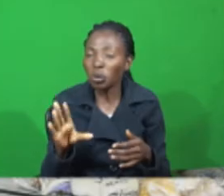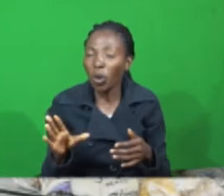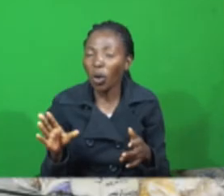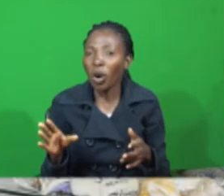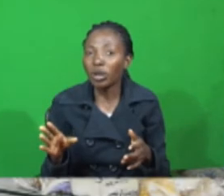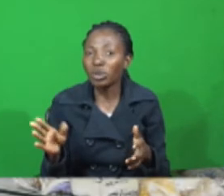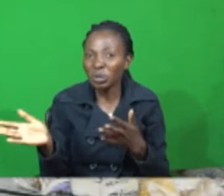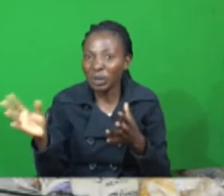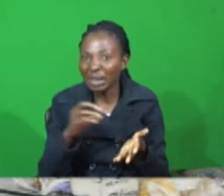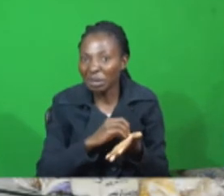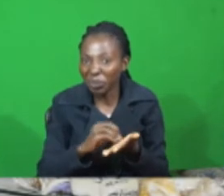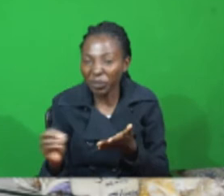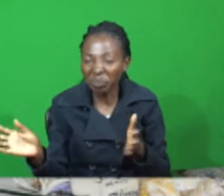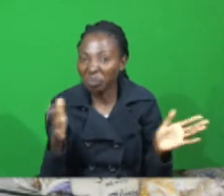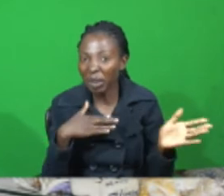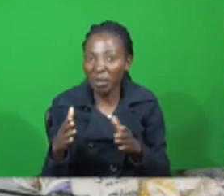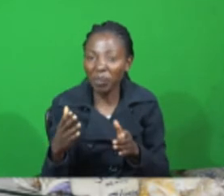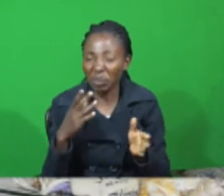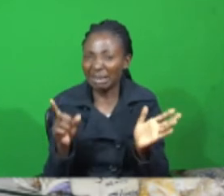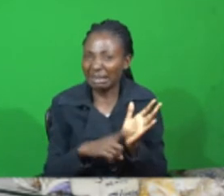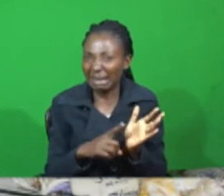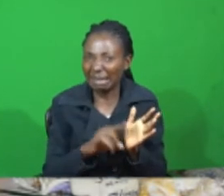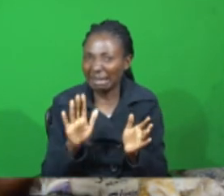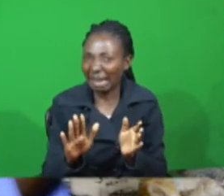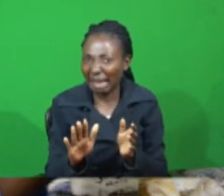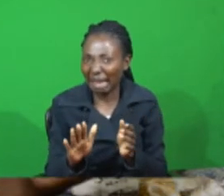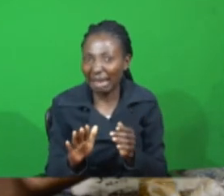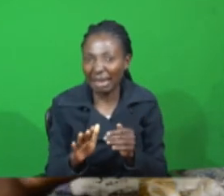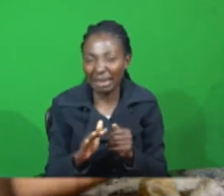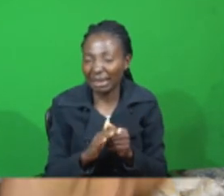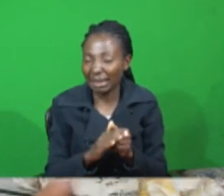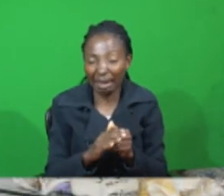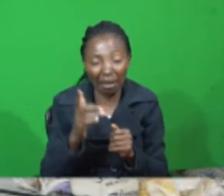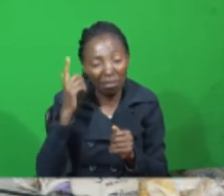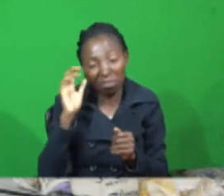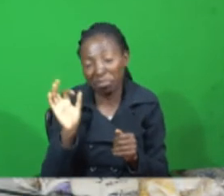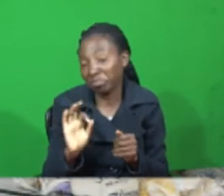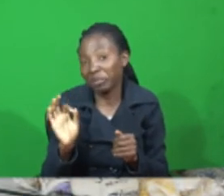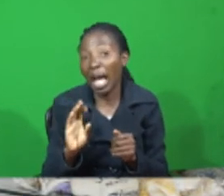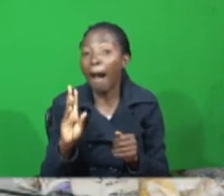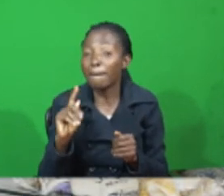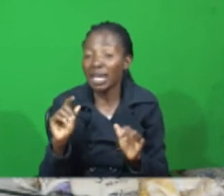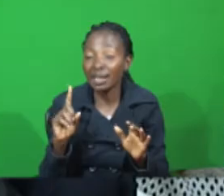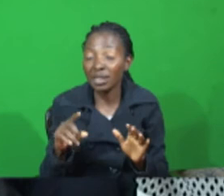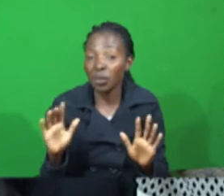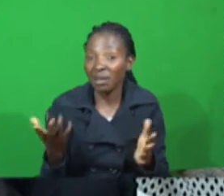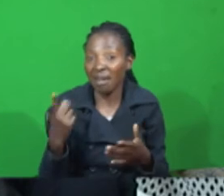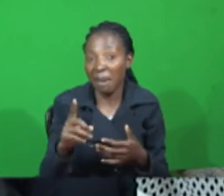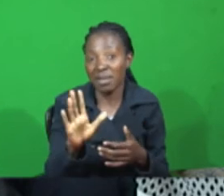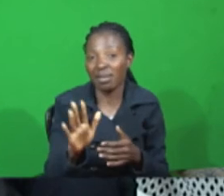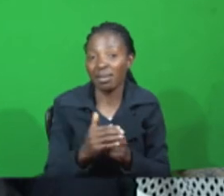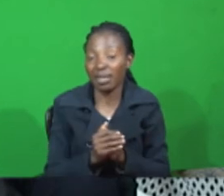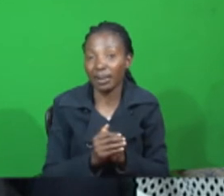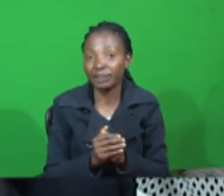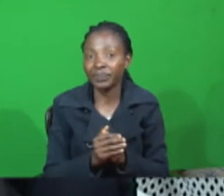kwacho panondinetsa mfundisi panondinetsa nditaure but ndonyaya dziri kuitika mufunge